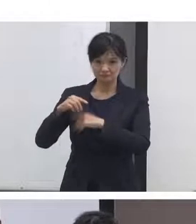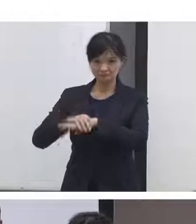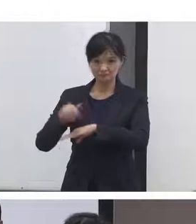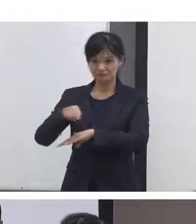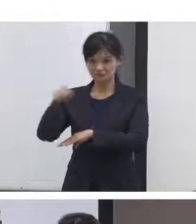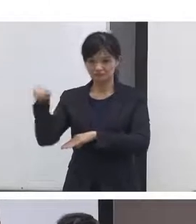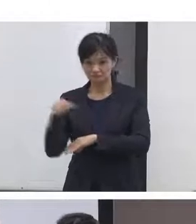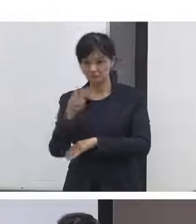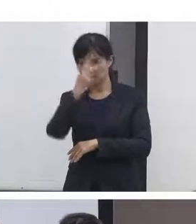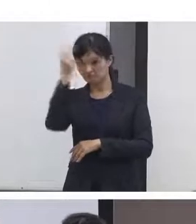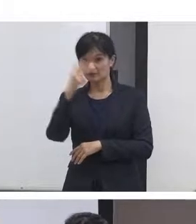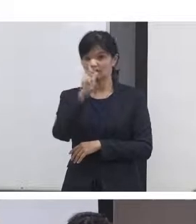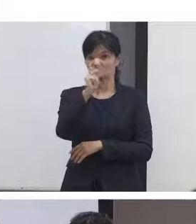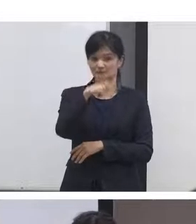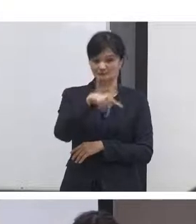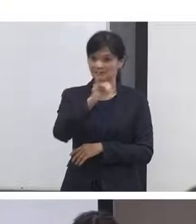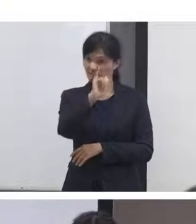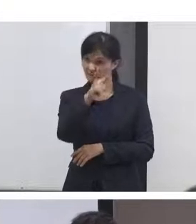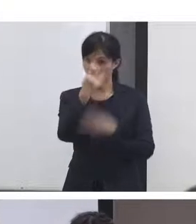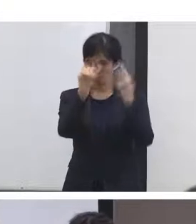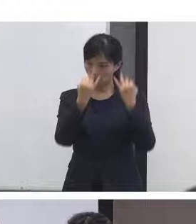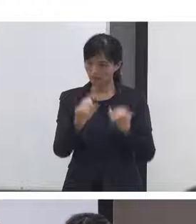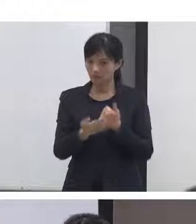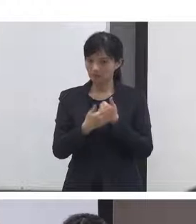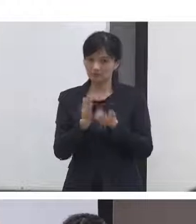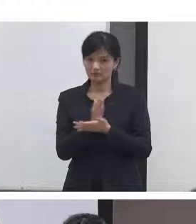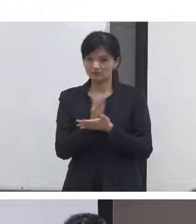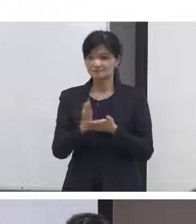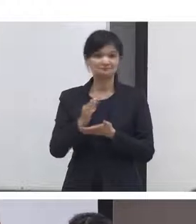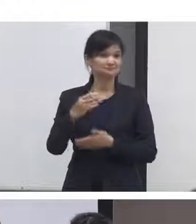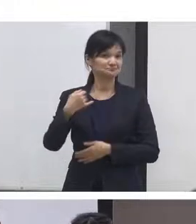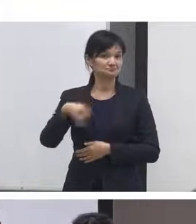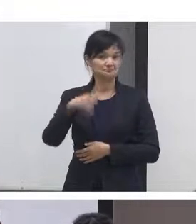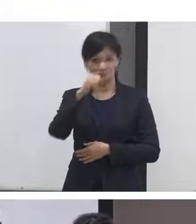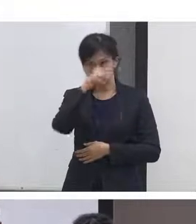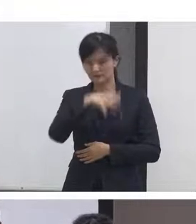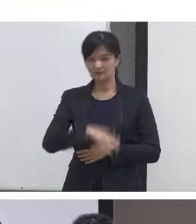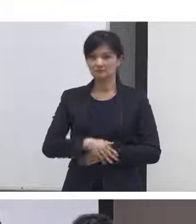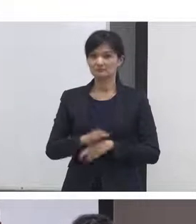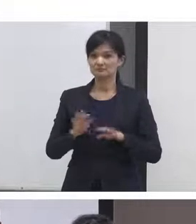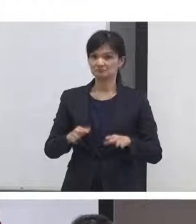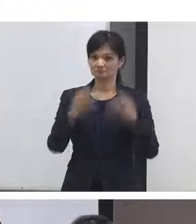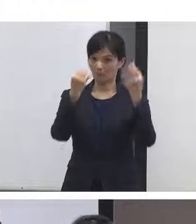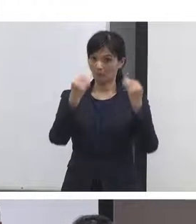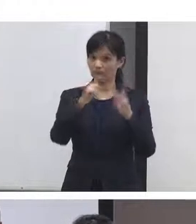很好的绩效考评工具，这些弊端已呈现如这次简报所见。